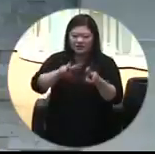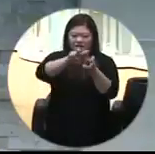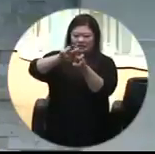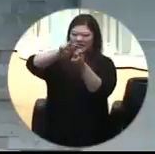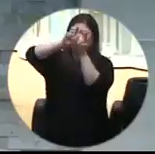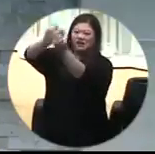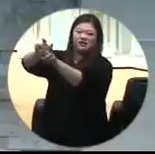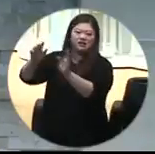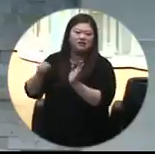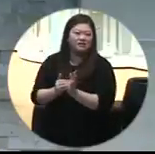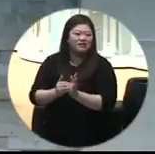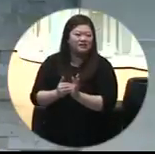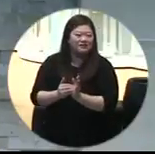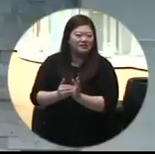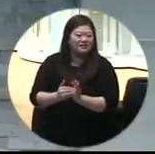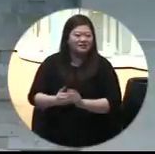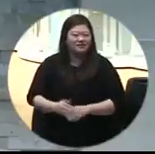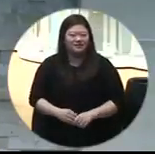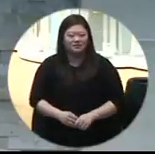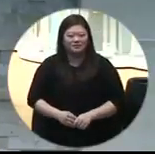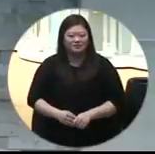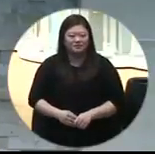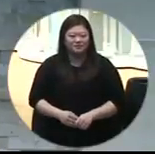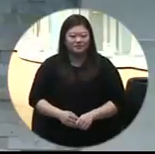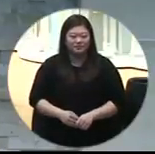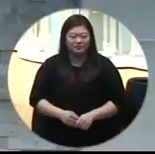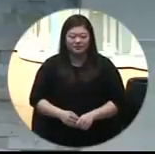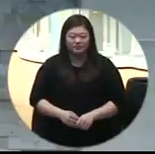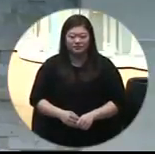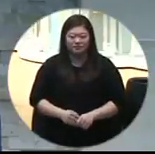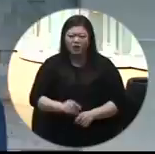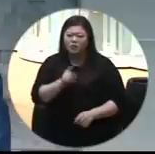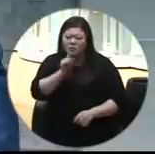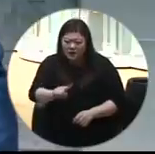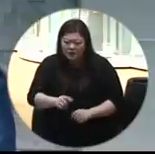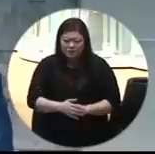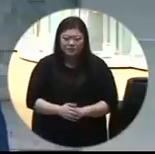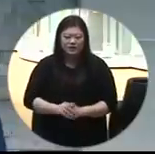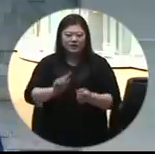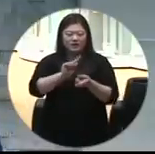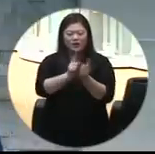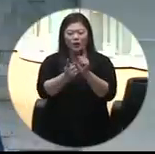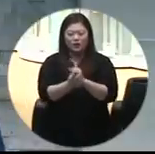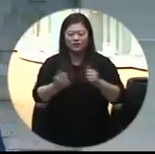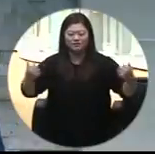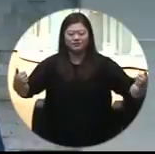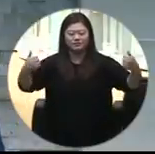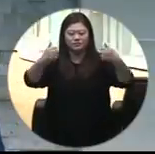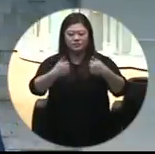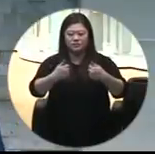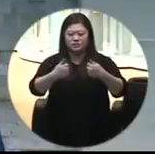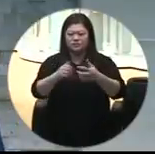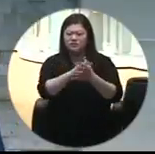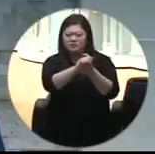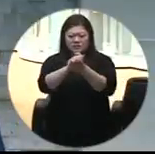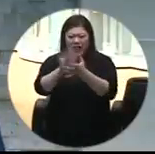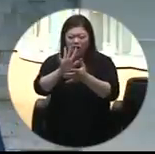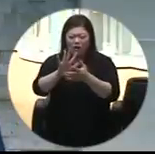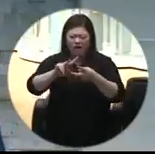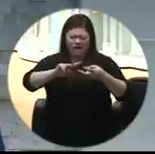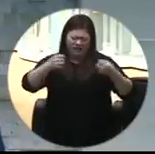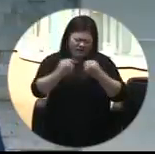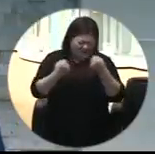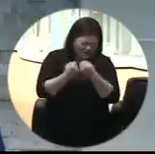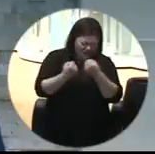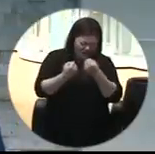자, 이렇게 극단적으로 대립을 하다가 결국 둘 다 죽었다는